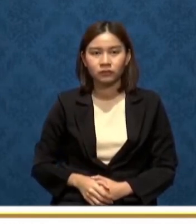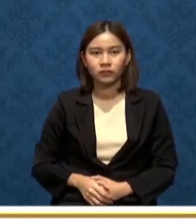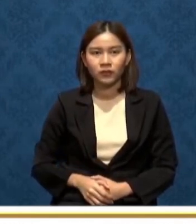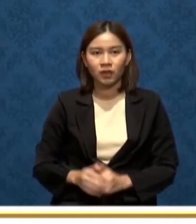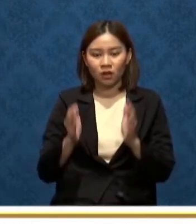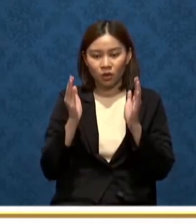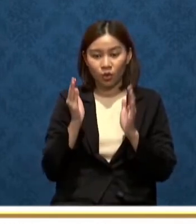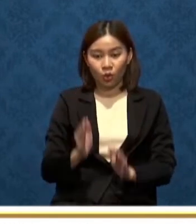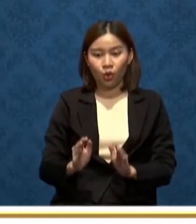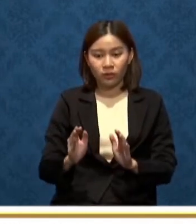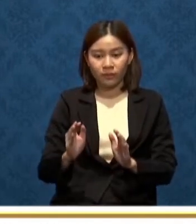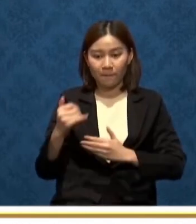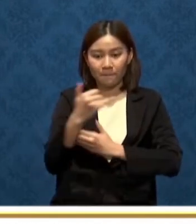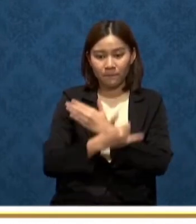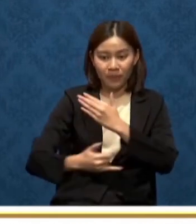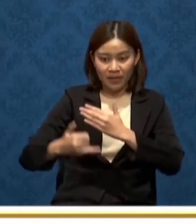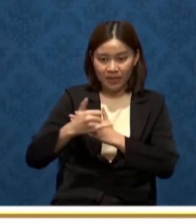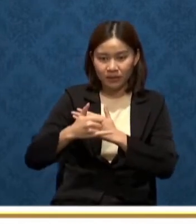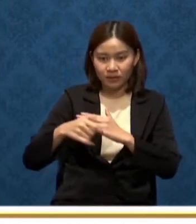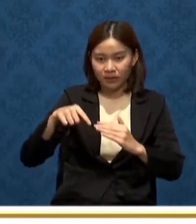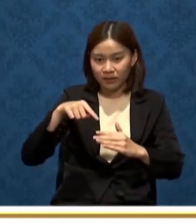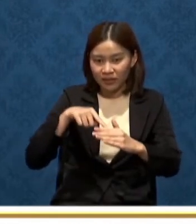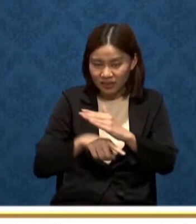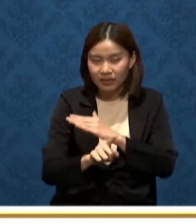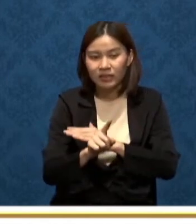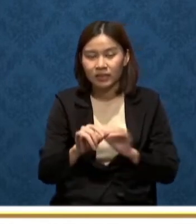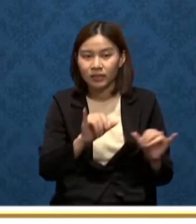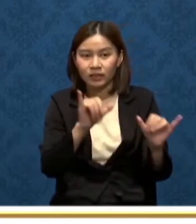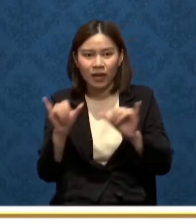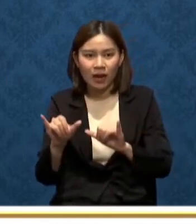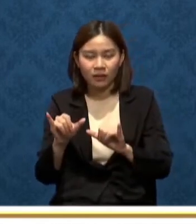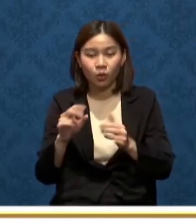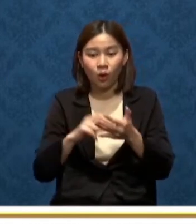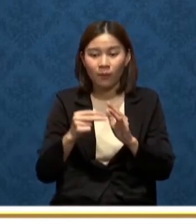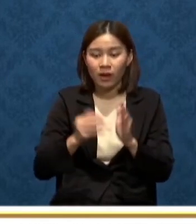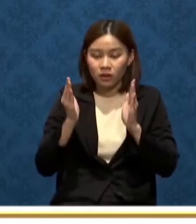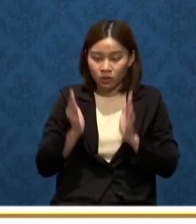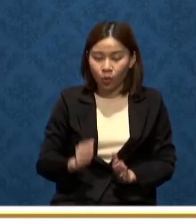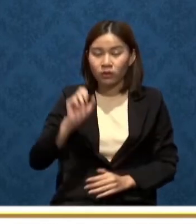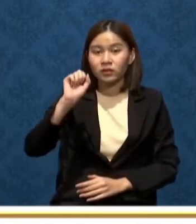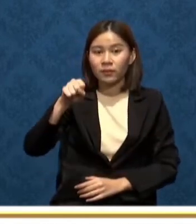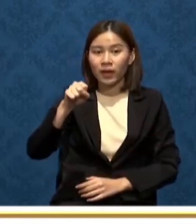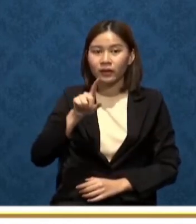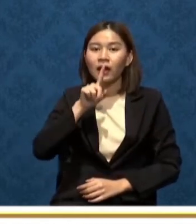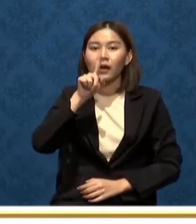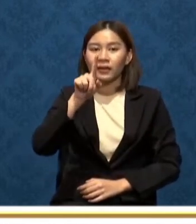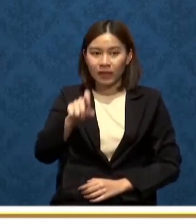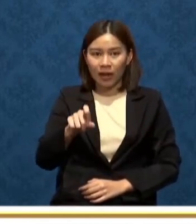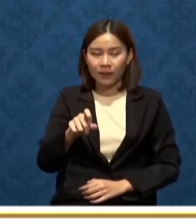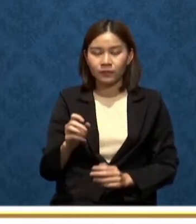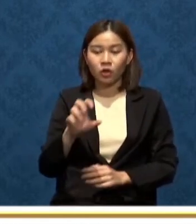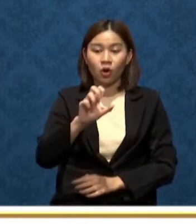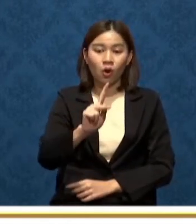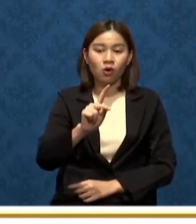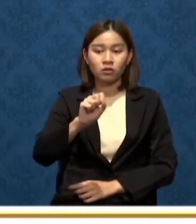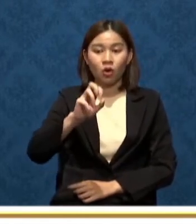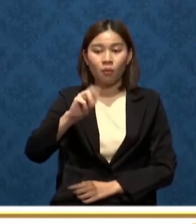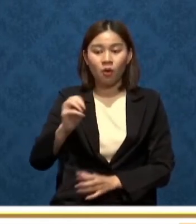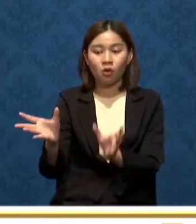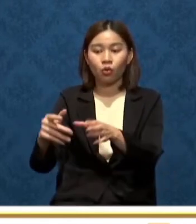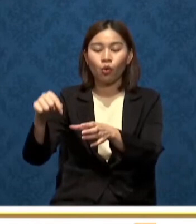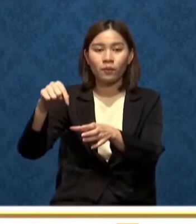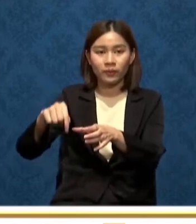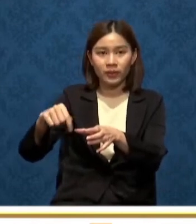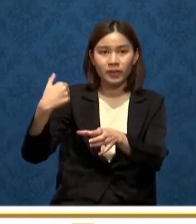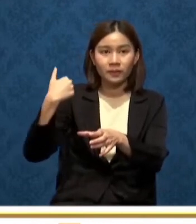ผู้ริภัย ใช่มนุษ์ หอไม่ ที่ผมถามแบบนี้ เพระวาเหตุผลของณะกรรมการสทธิมชนนี้มี